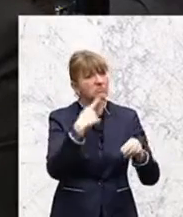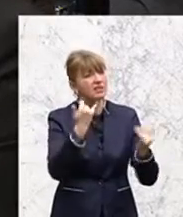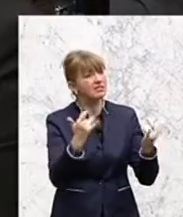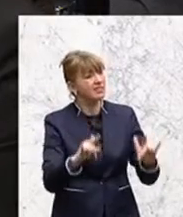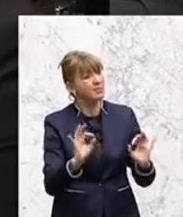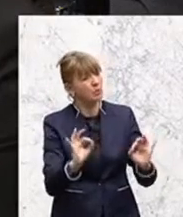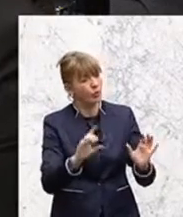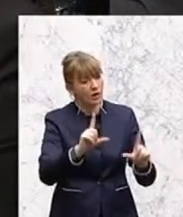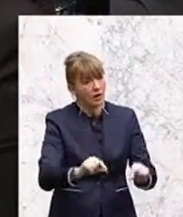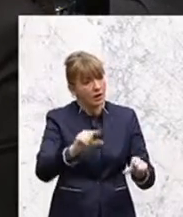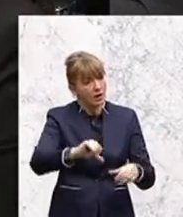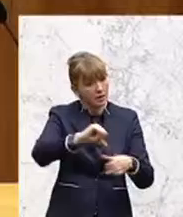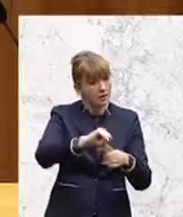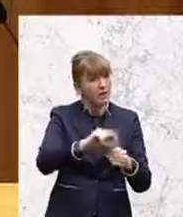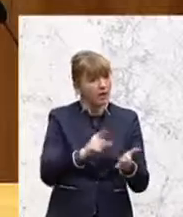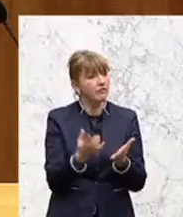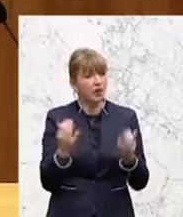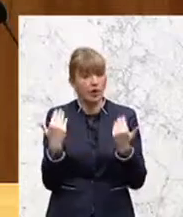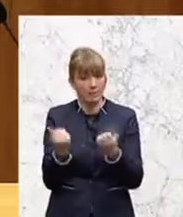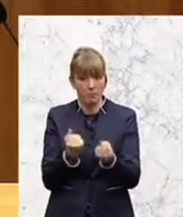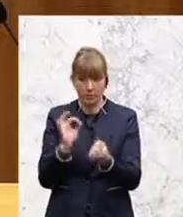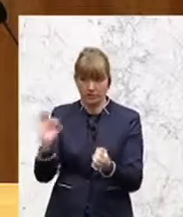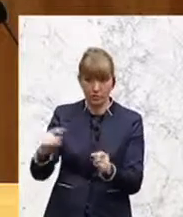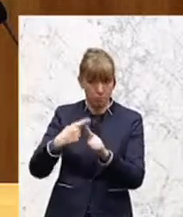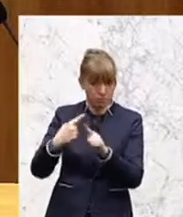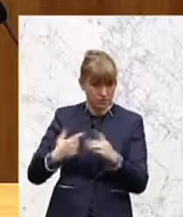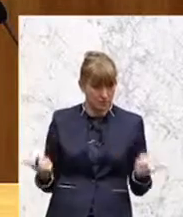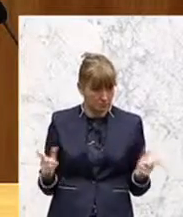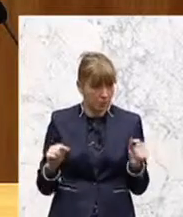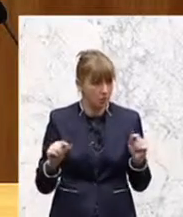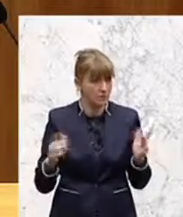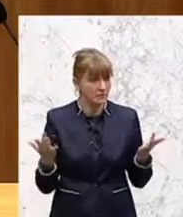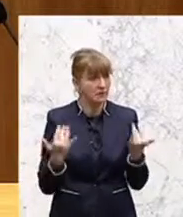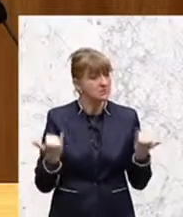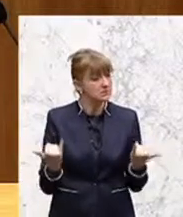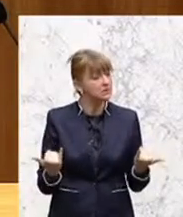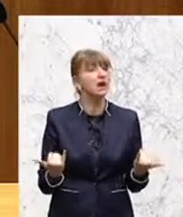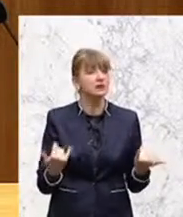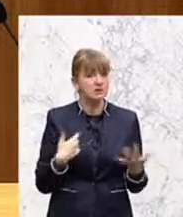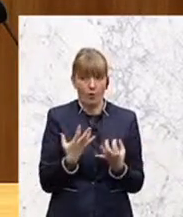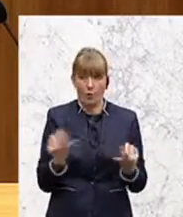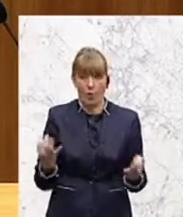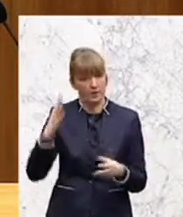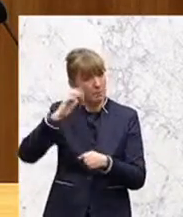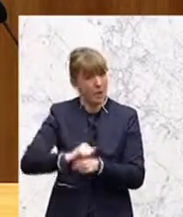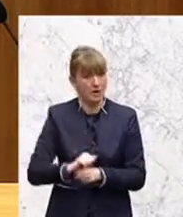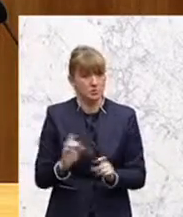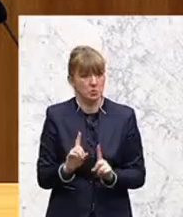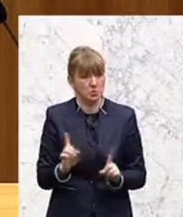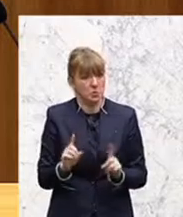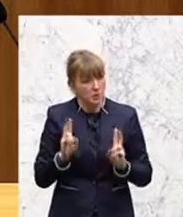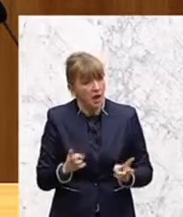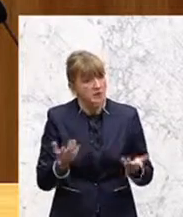Das ist eigentlich schlecht fürs Klima, aber für Klimapolitik was Positives. Weil jetzt können wir, ohne groß über Belastung und Entlastung